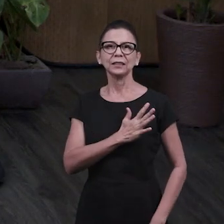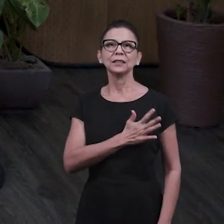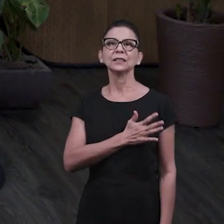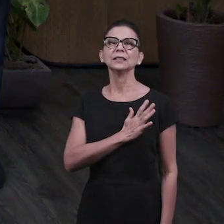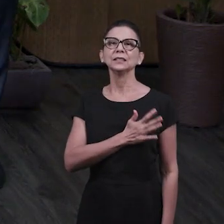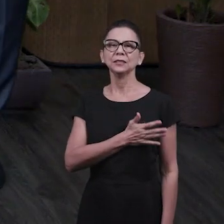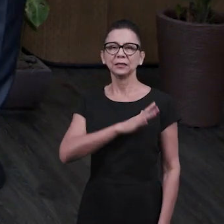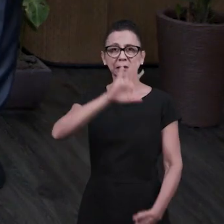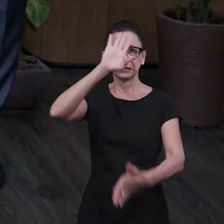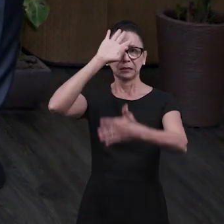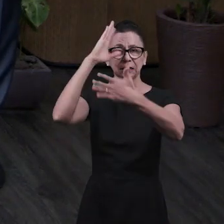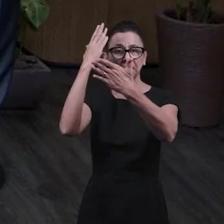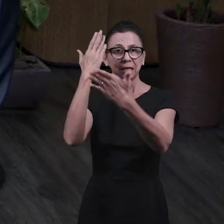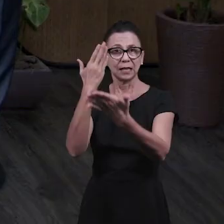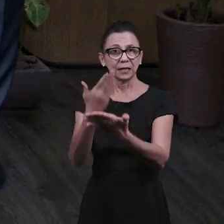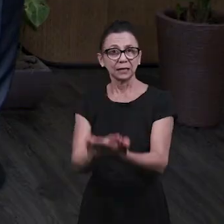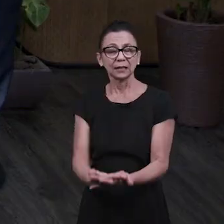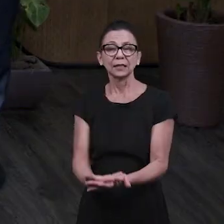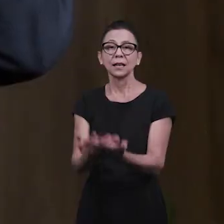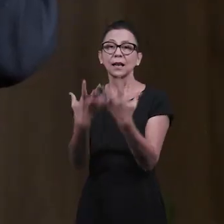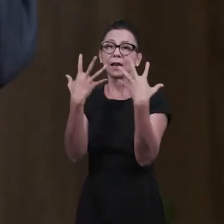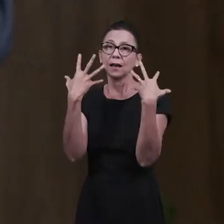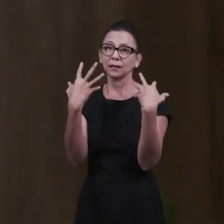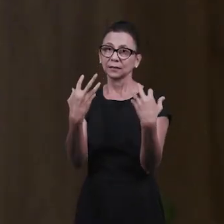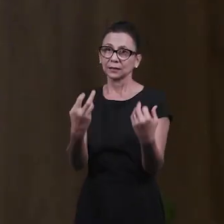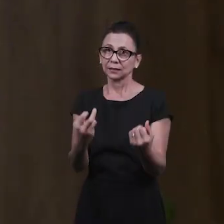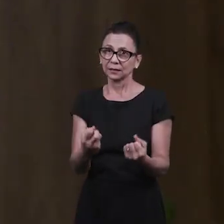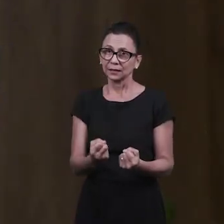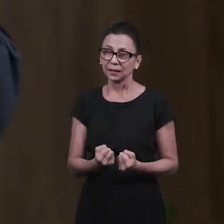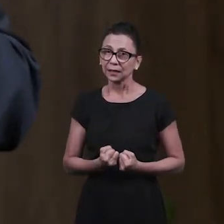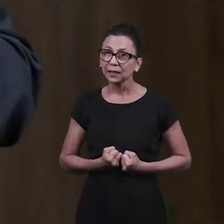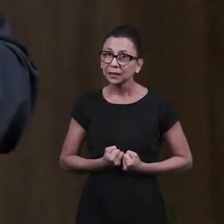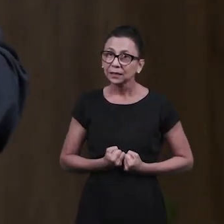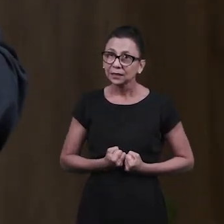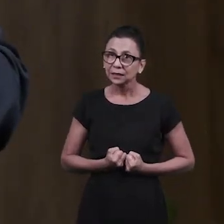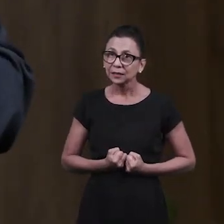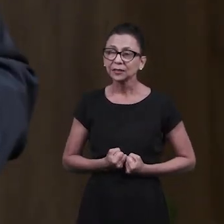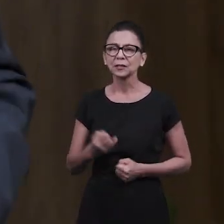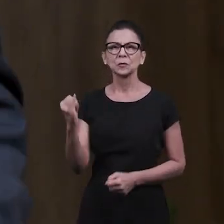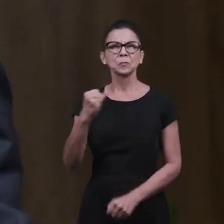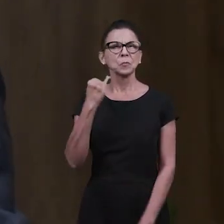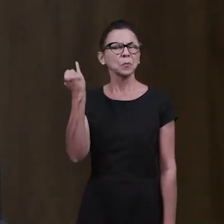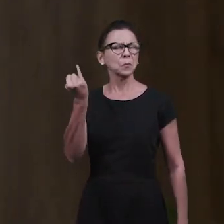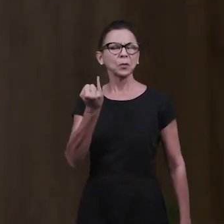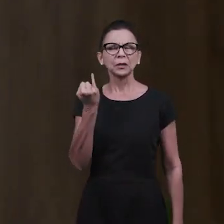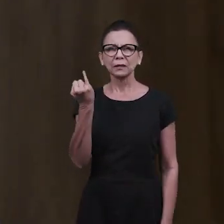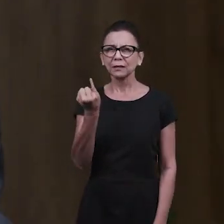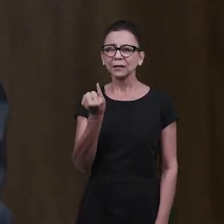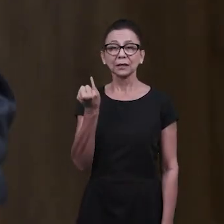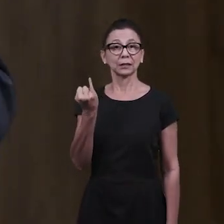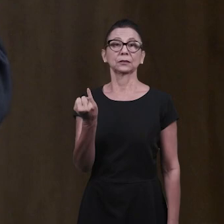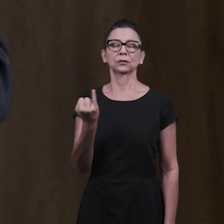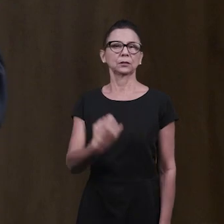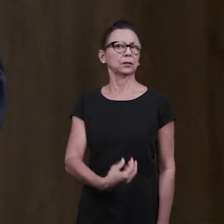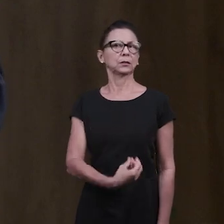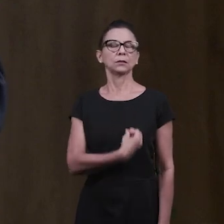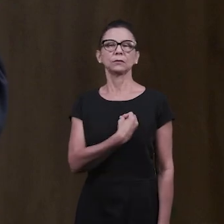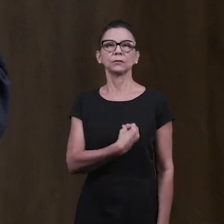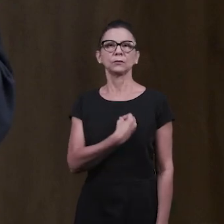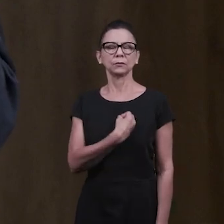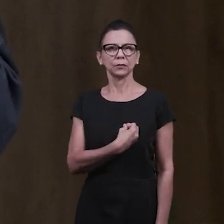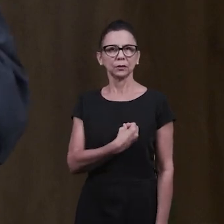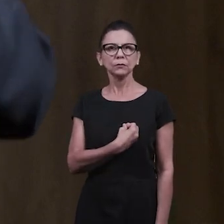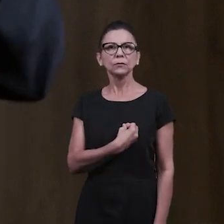cœur, il croit, il accepte, et le plus important que cela, il vit